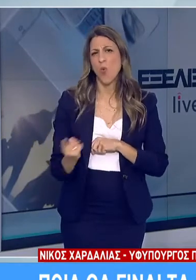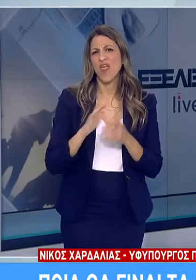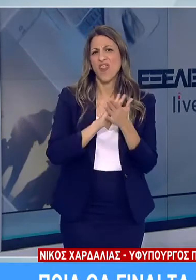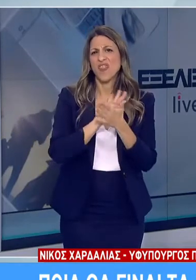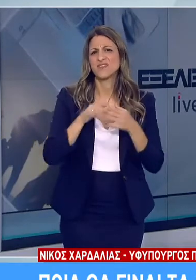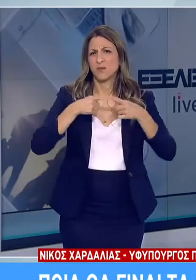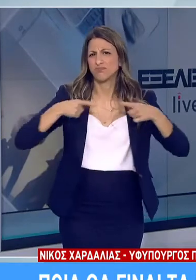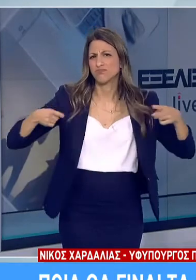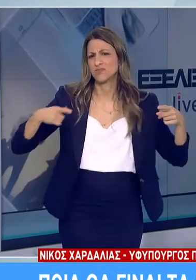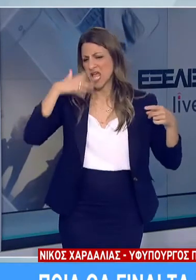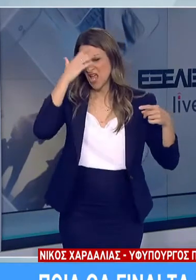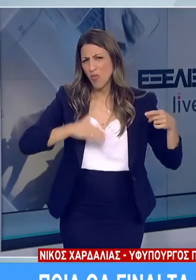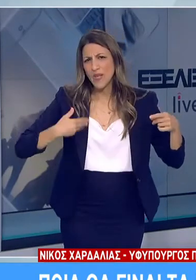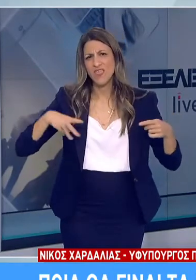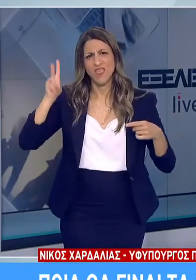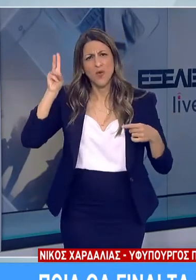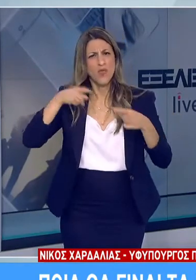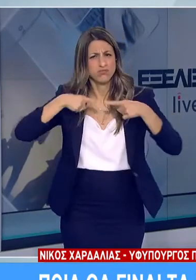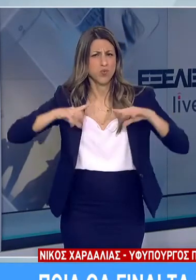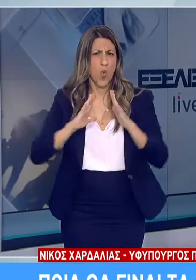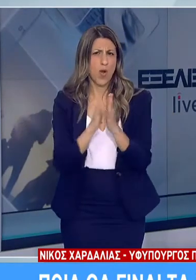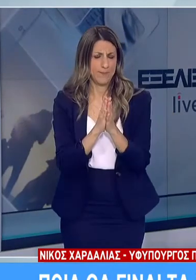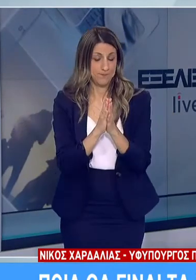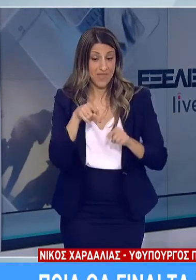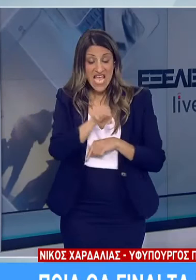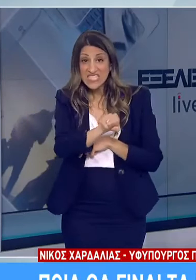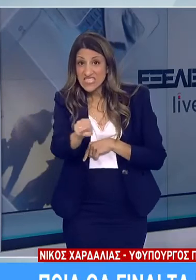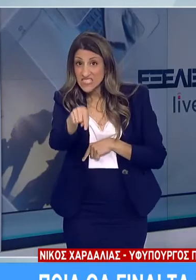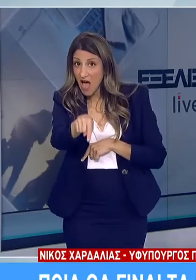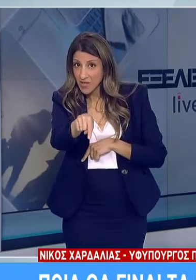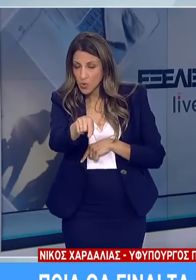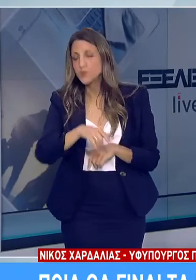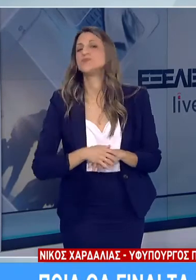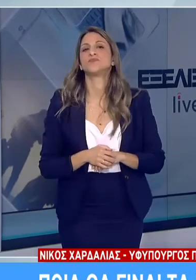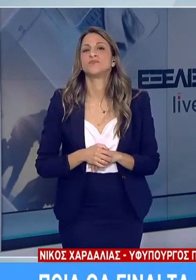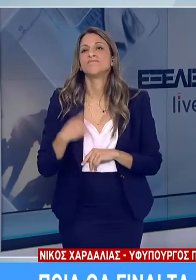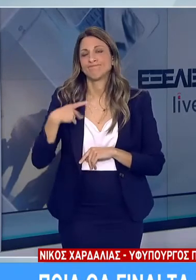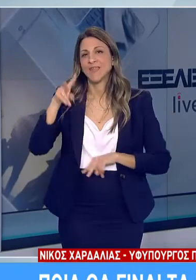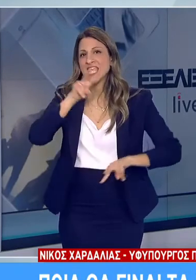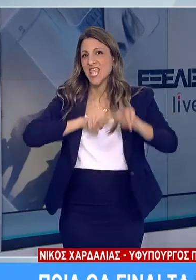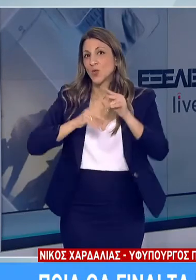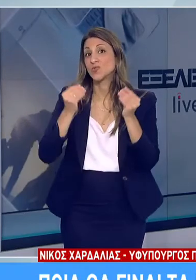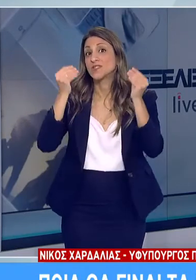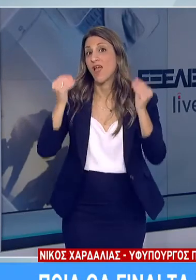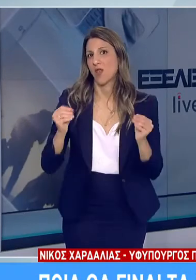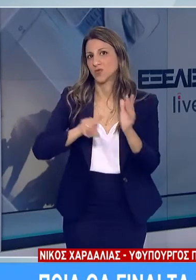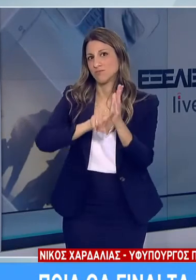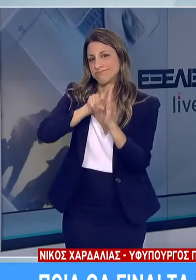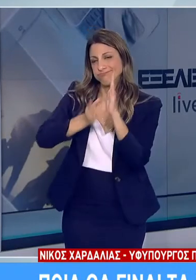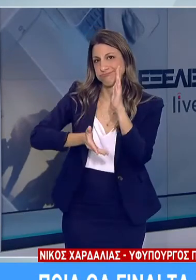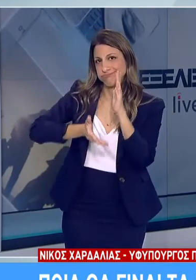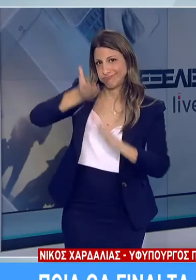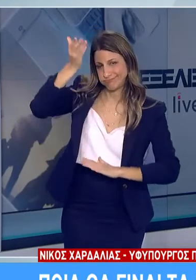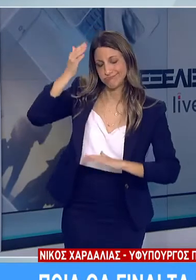θρησκειών και όλων των δογμάτων. Επίσης, από αυτό το Σάββατο, 16 Μαΐου, με βάση μετεωρολογικές προβλέψεις, τα επιδημιολογικά δεδομένα,